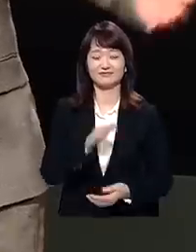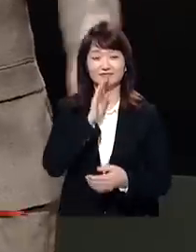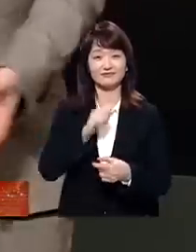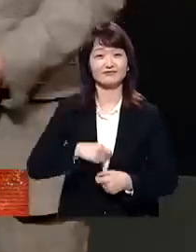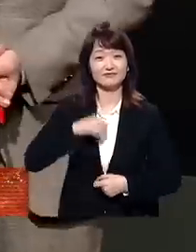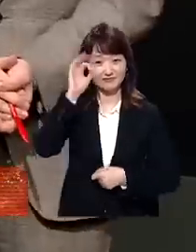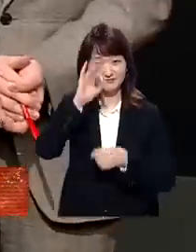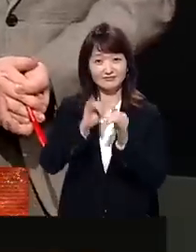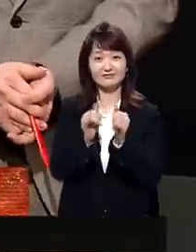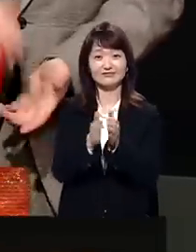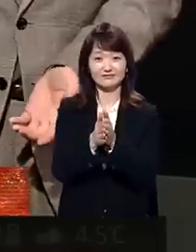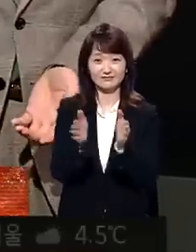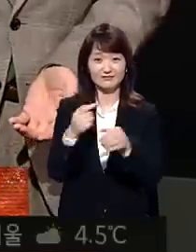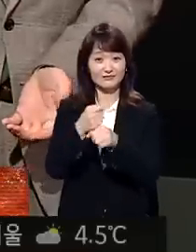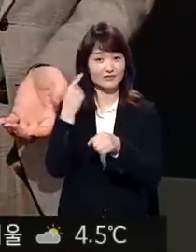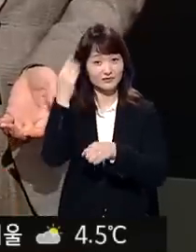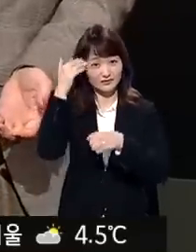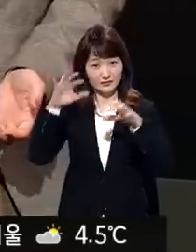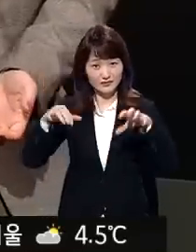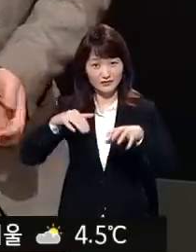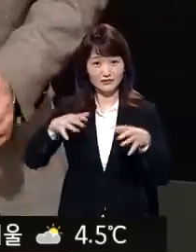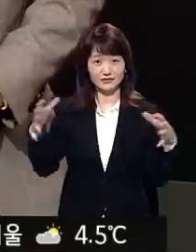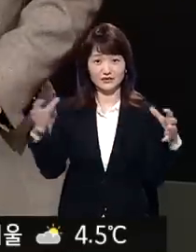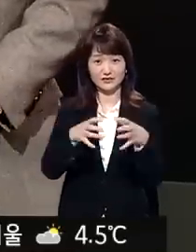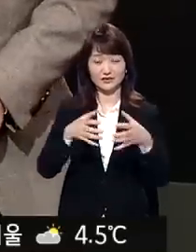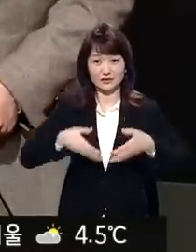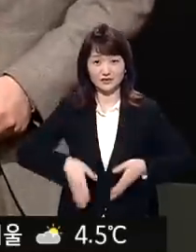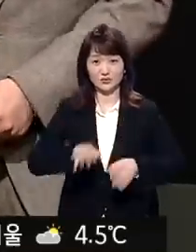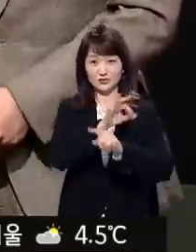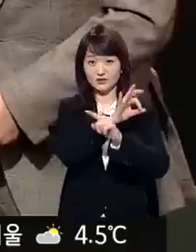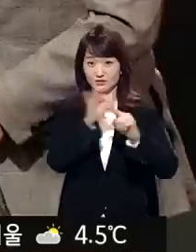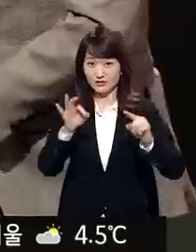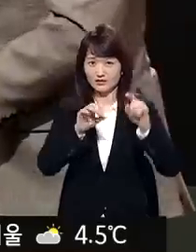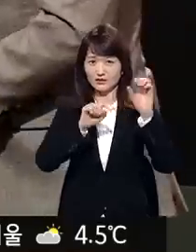진실 추적자 사건 반장 시작합니다. 지난해 우리나라 합계 출산율이요.